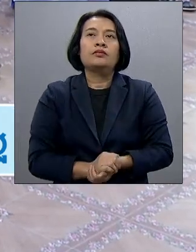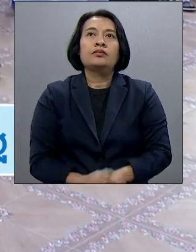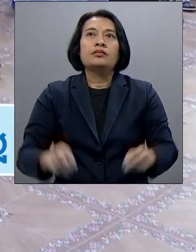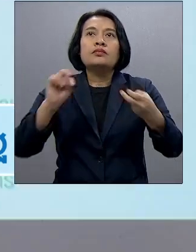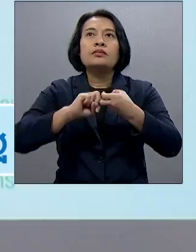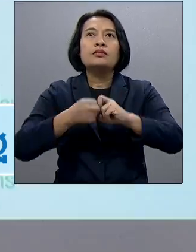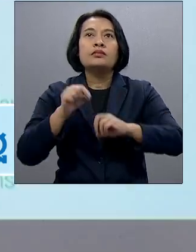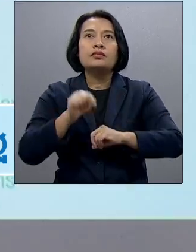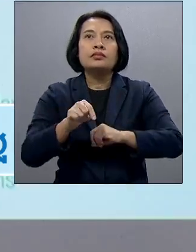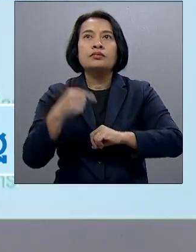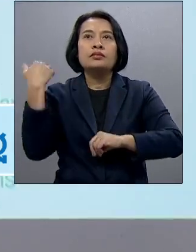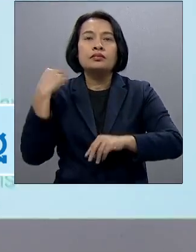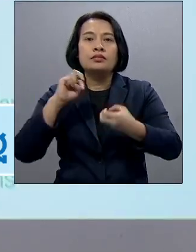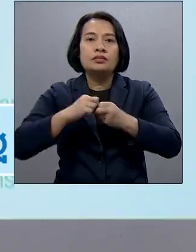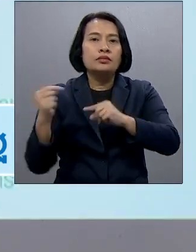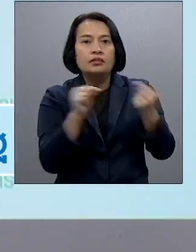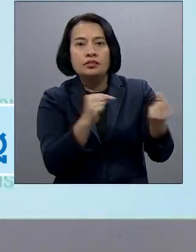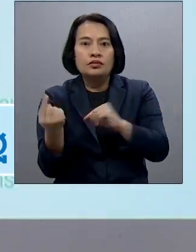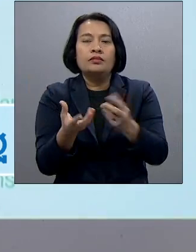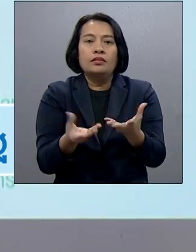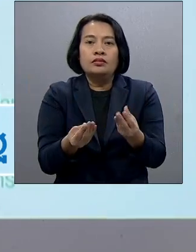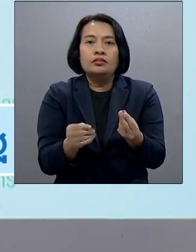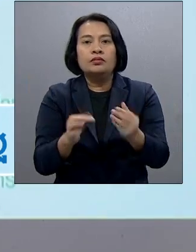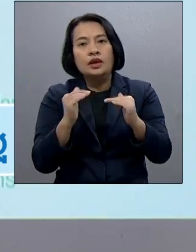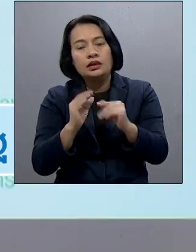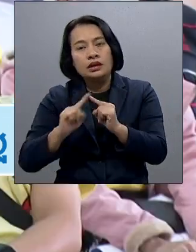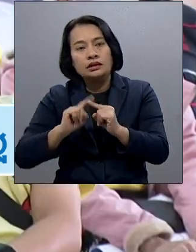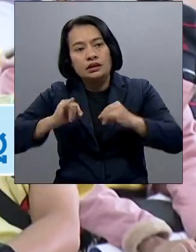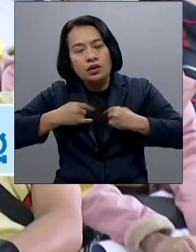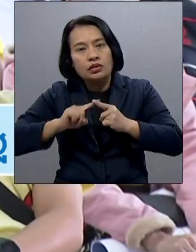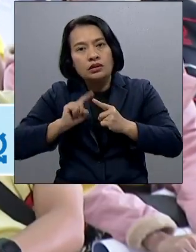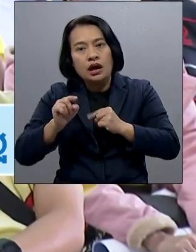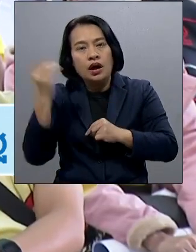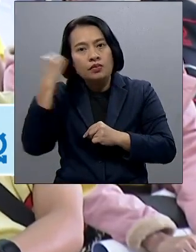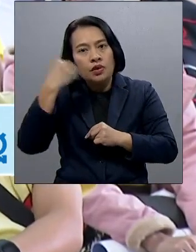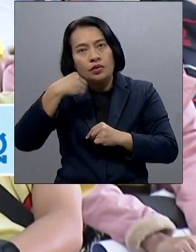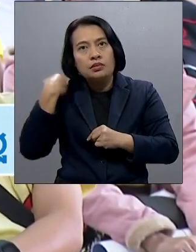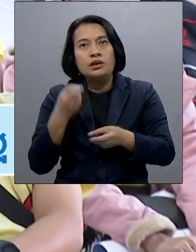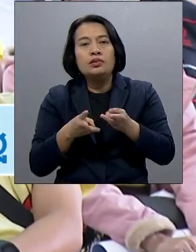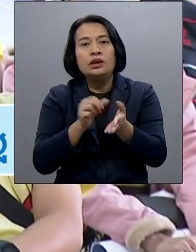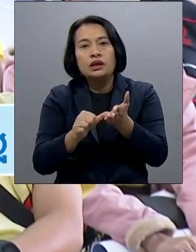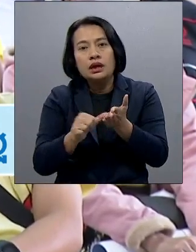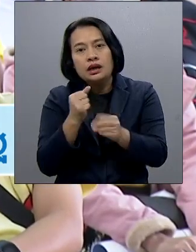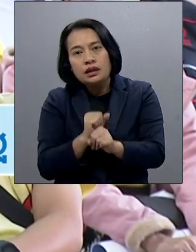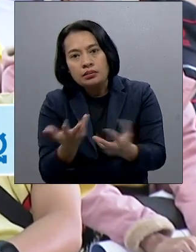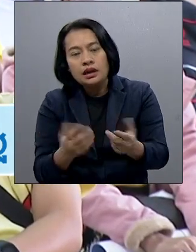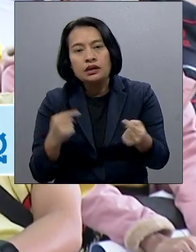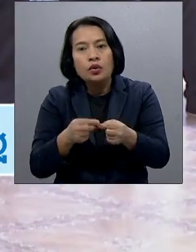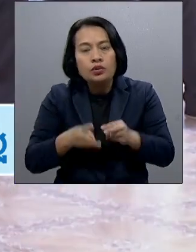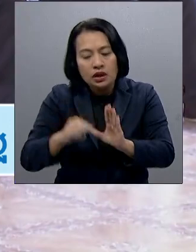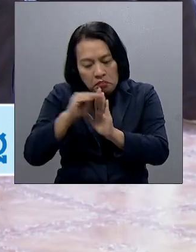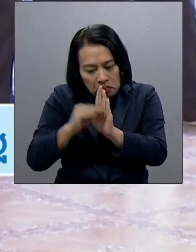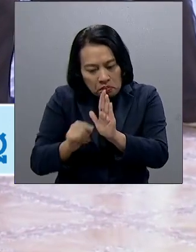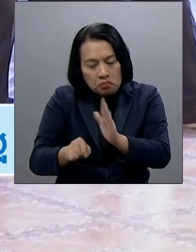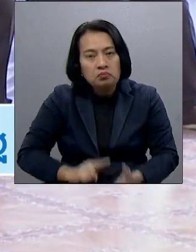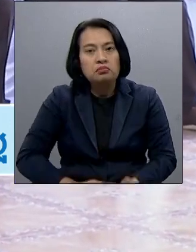ที่มีข้อพิพาทที่ดินกันบ่อยครั้งแล้วจะแก้ไขกันอย่างไรขั้นตอนในการร้องทุกเนี่ยทำยังไ